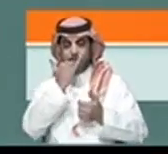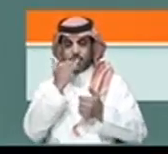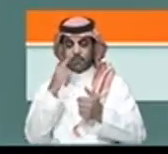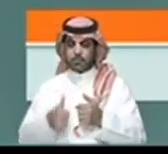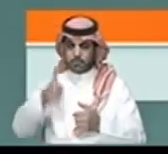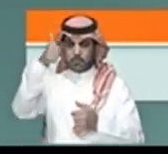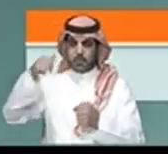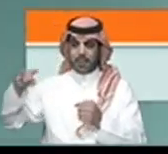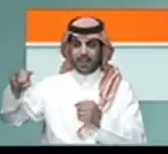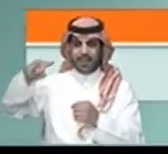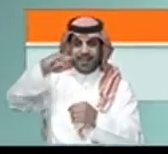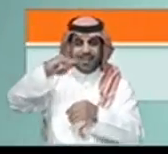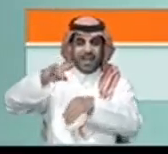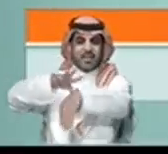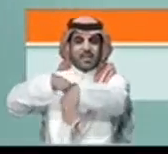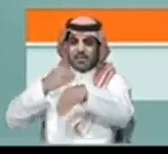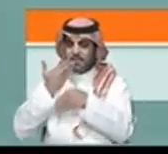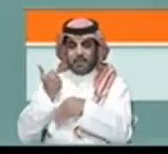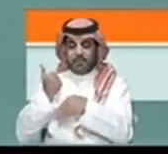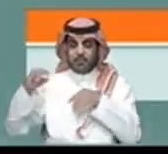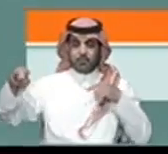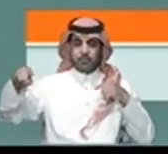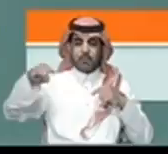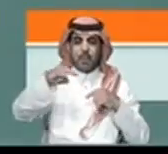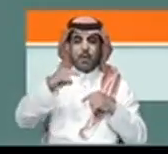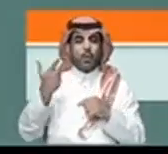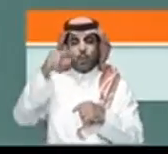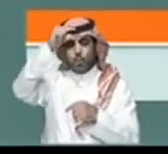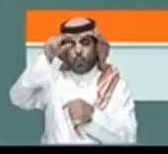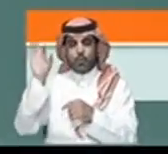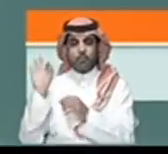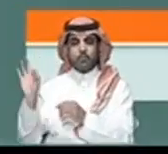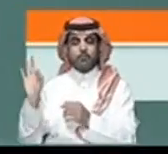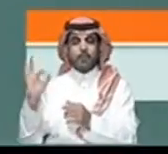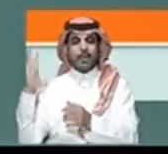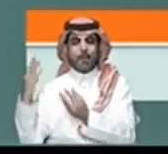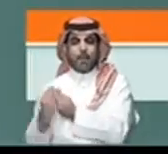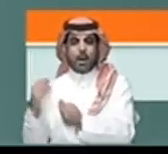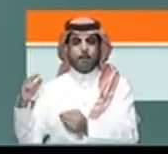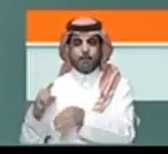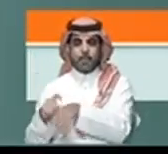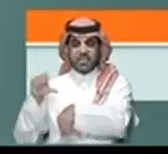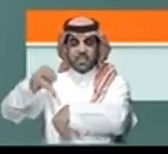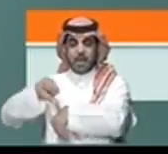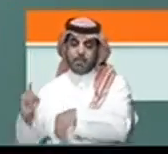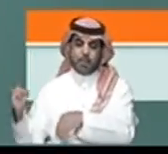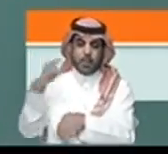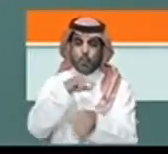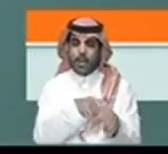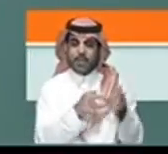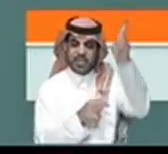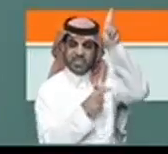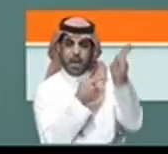بدون طيار مسيره اطلقتها الميليشيا الخطيه المدعومه من ايران من صنعاء باتجاه جازان كما